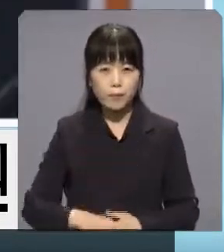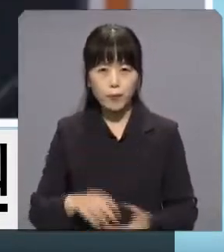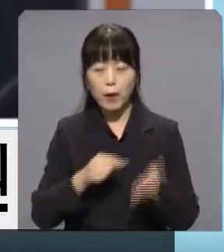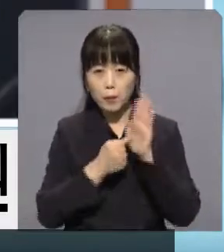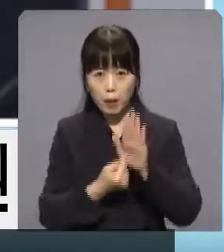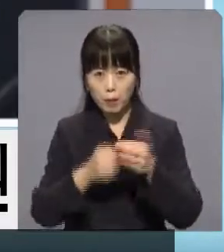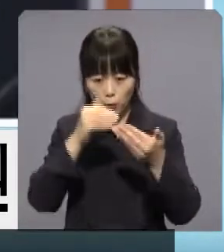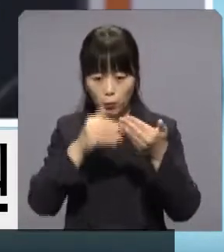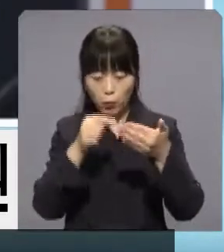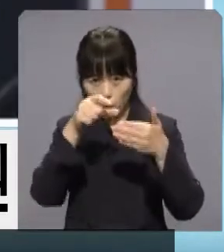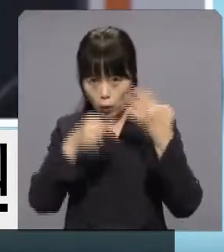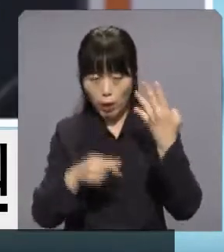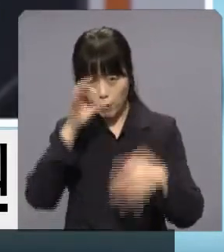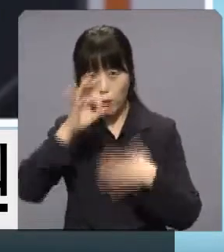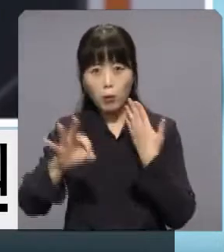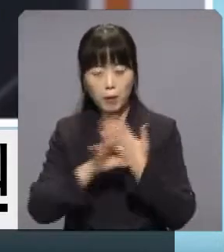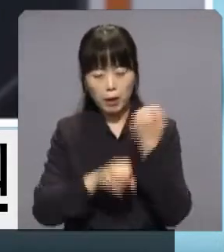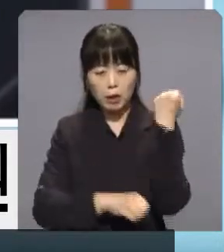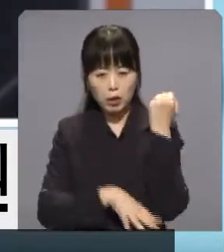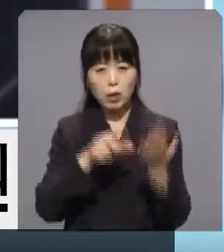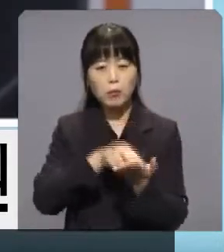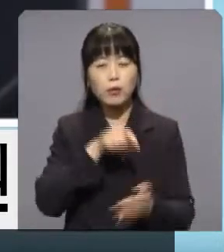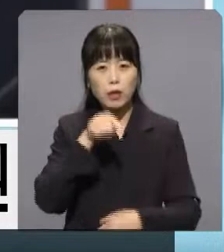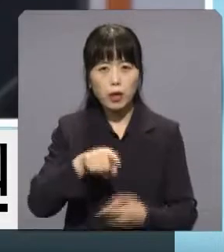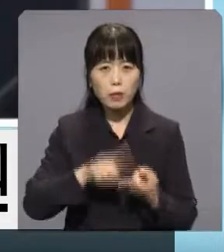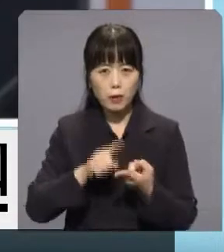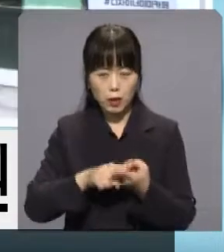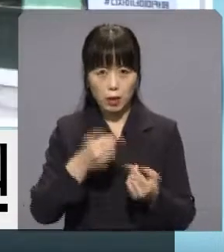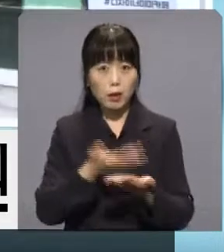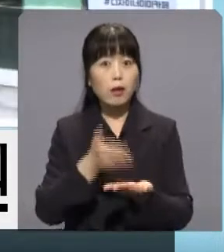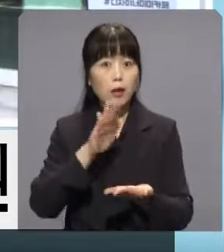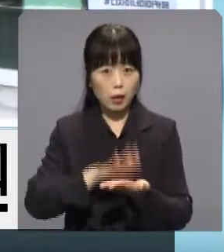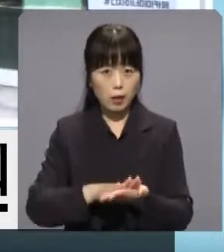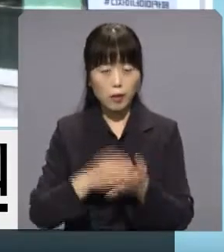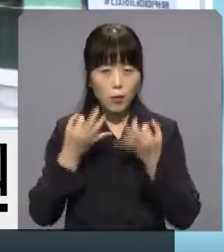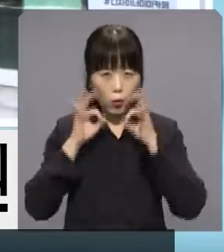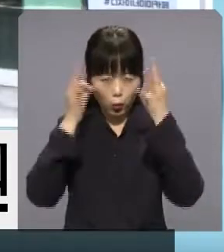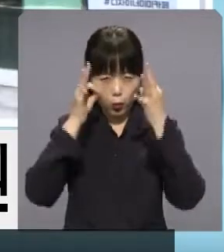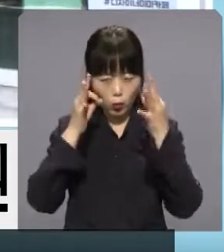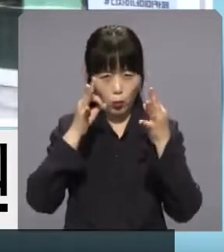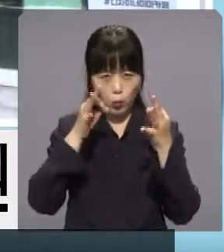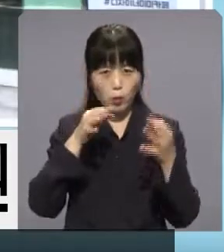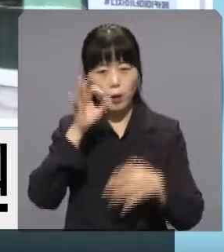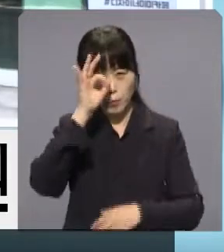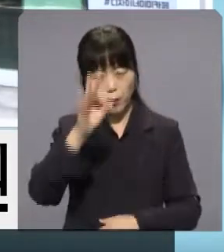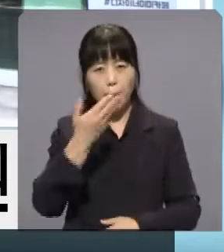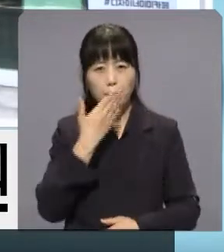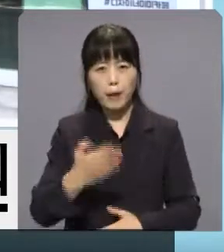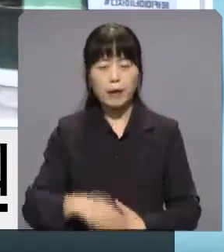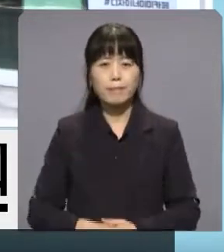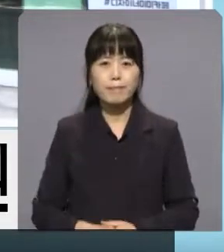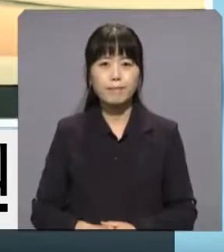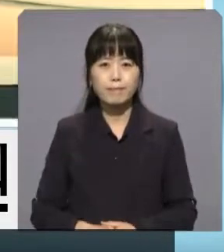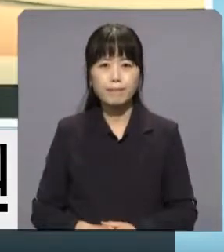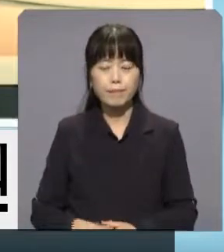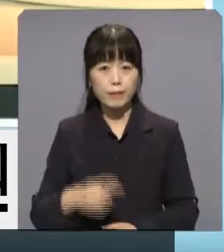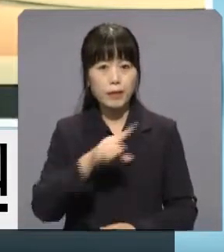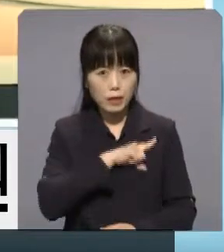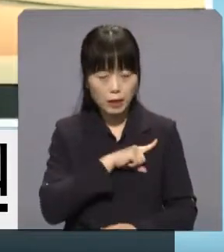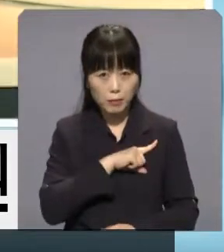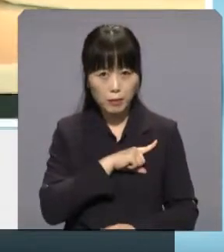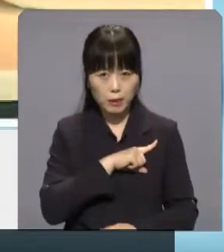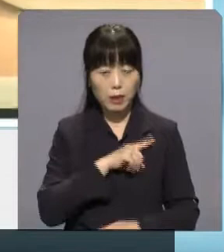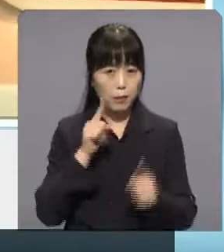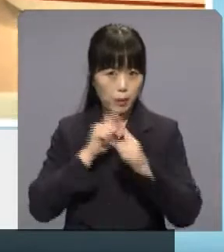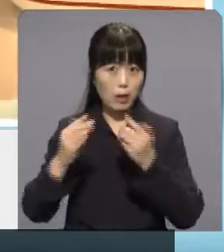발표한을 보면은 이러한 기존의 문제점들을 어느 정도 개선하고자 했던 노력들이 엿보이는 것도 사실입니다 그래서 이름을 지금